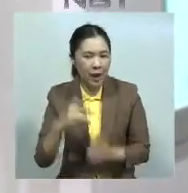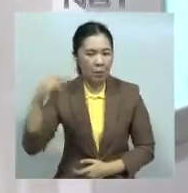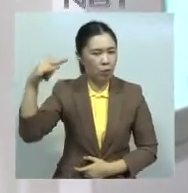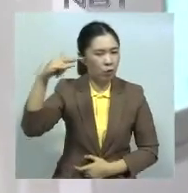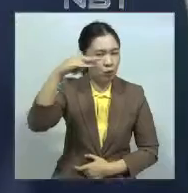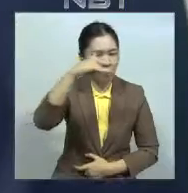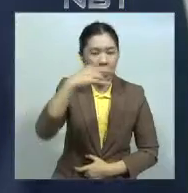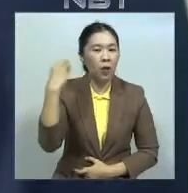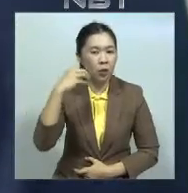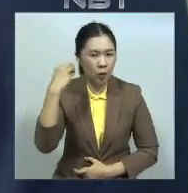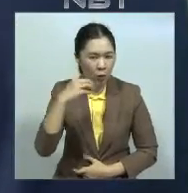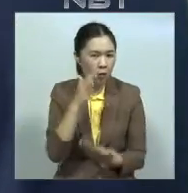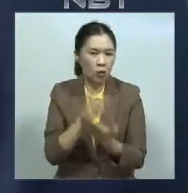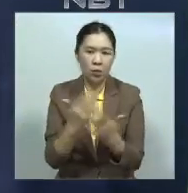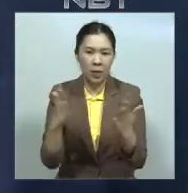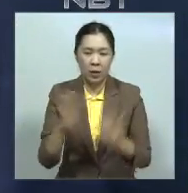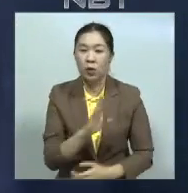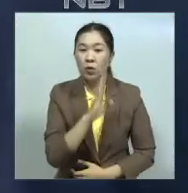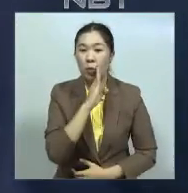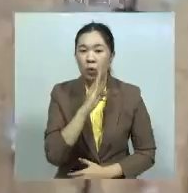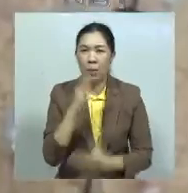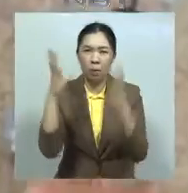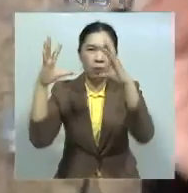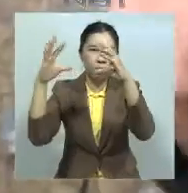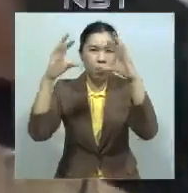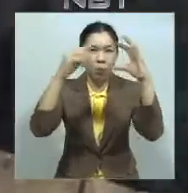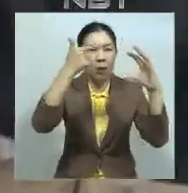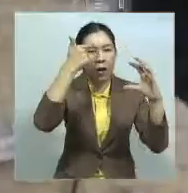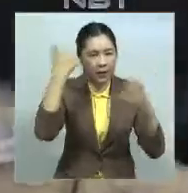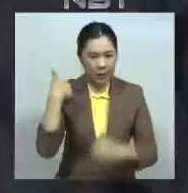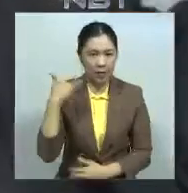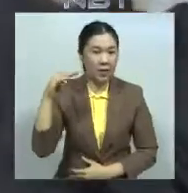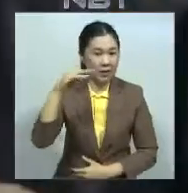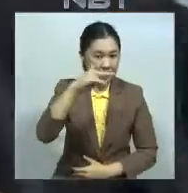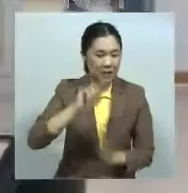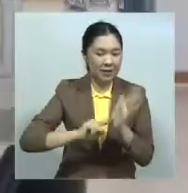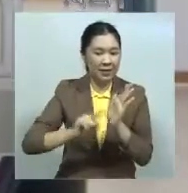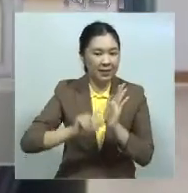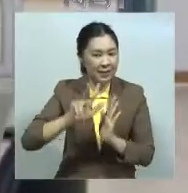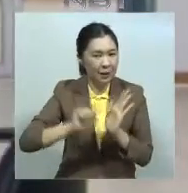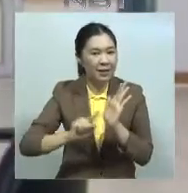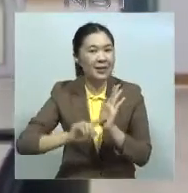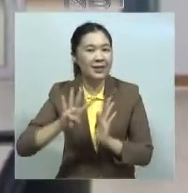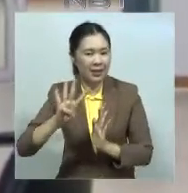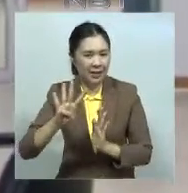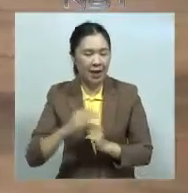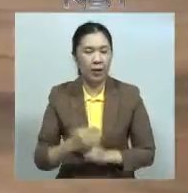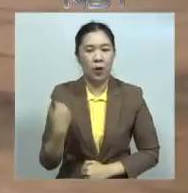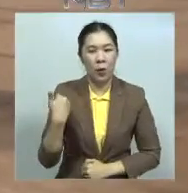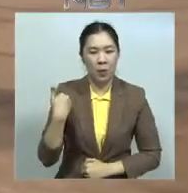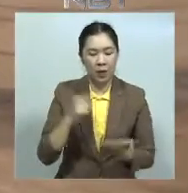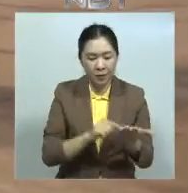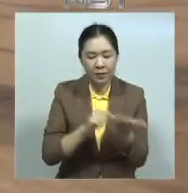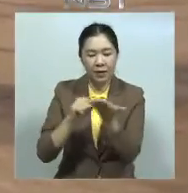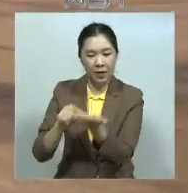ไม่มีวันหยุดหากวันไหนสภาพอากาศเอื้ออำนวยก็จะทำการบิน 3-4 เที่ยวต่อวันซึ่งขณะนี้มีหนังสือร้อง